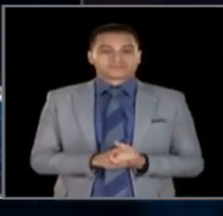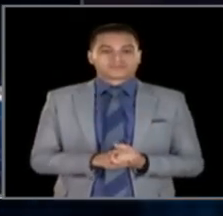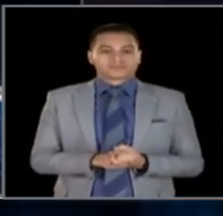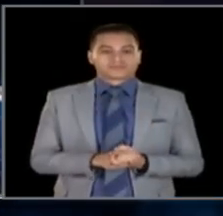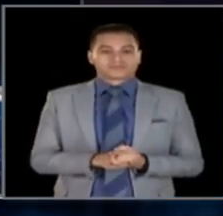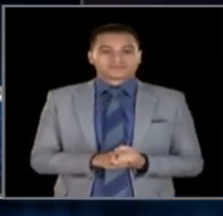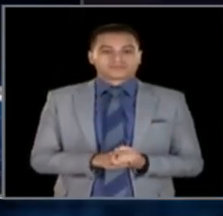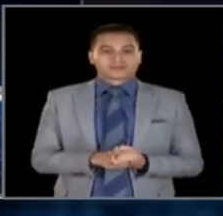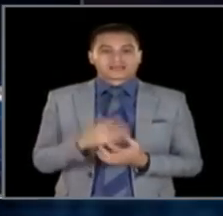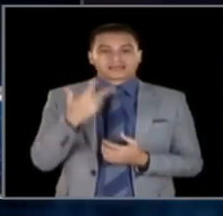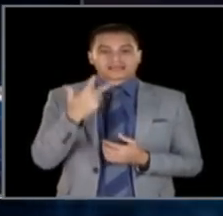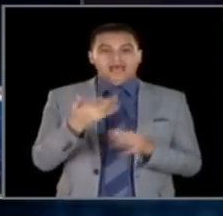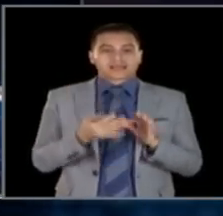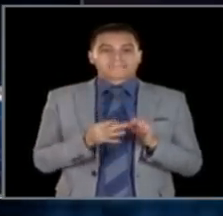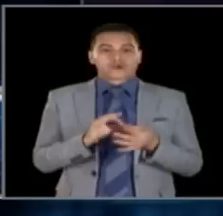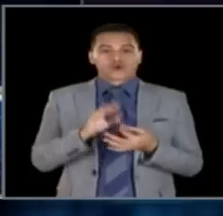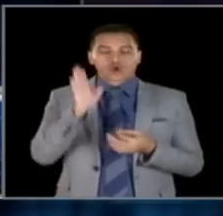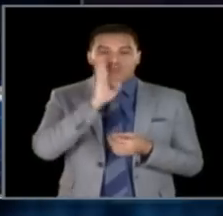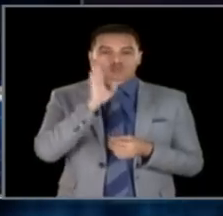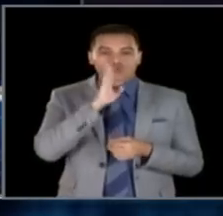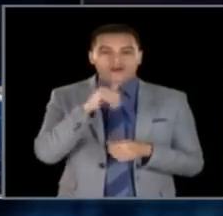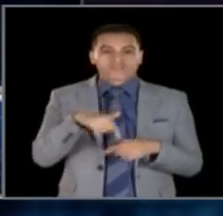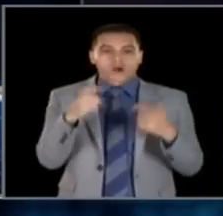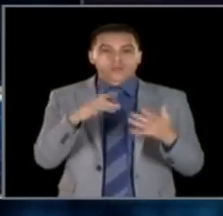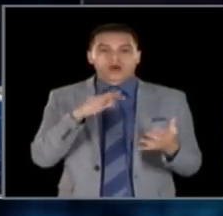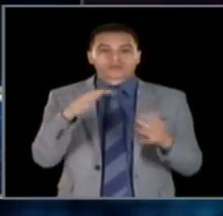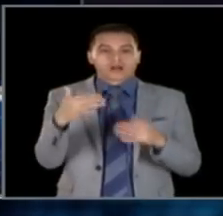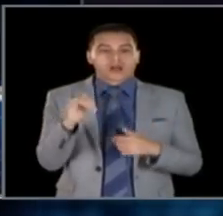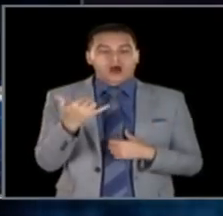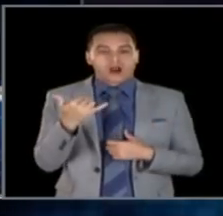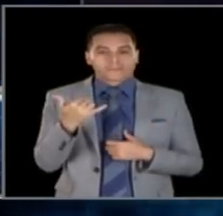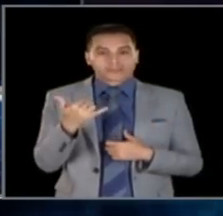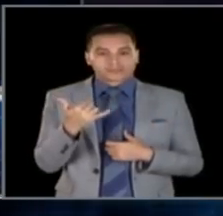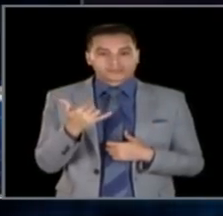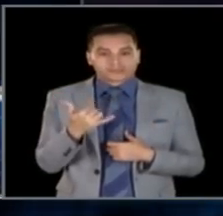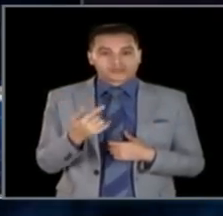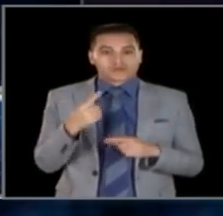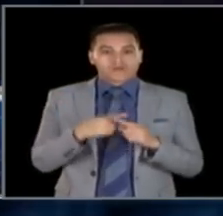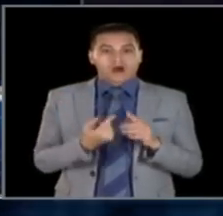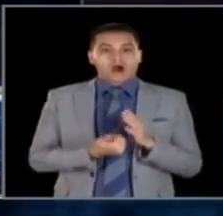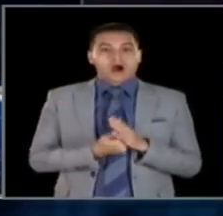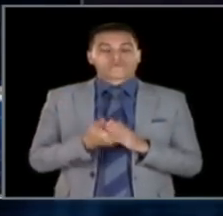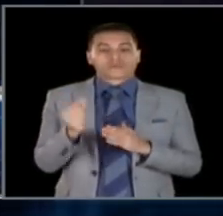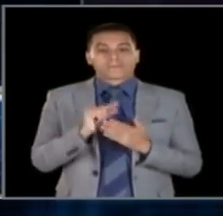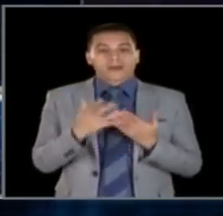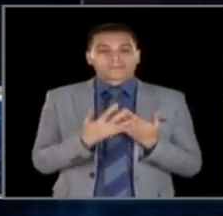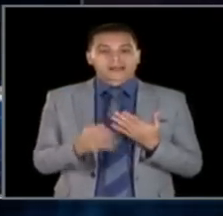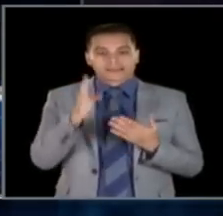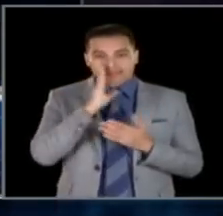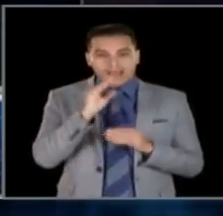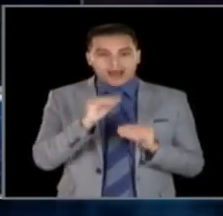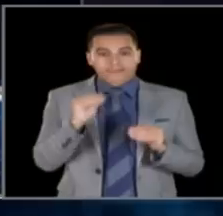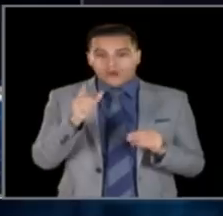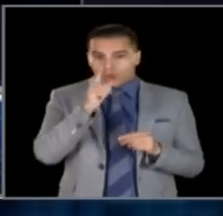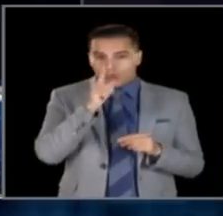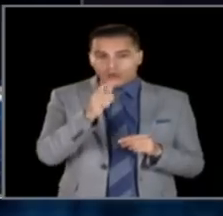3 مليون متعلم في الوطن العربي، من أفضل التطبيقات لتعليم